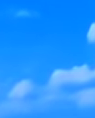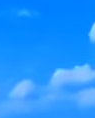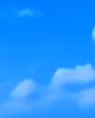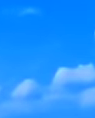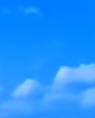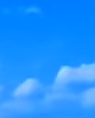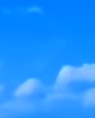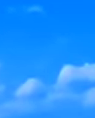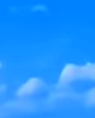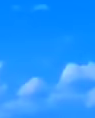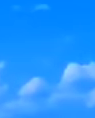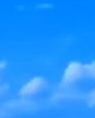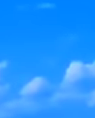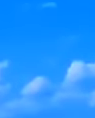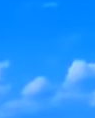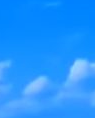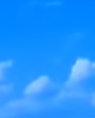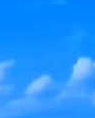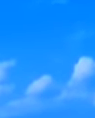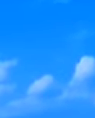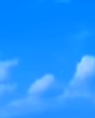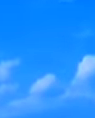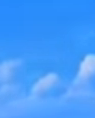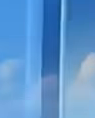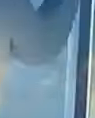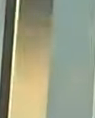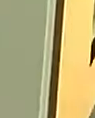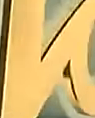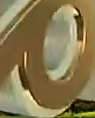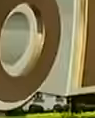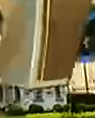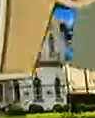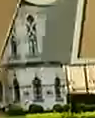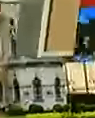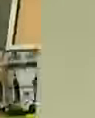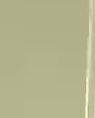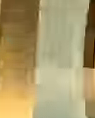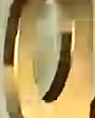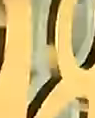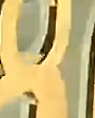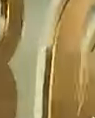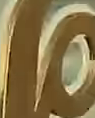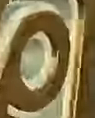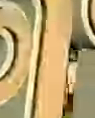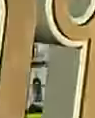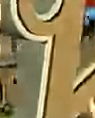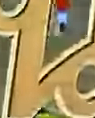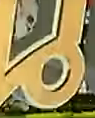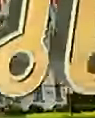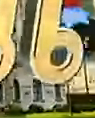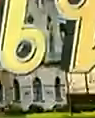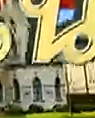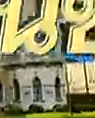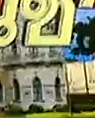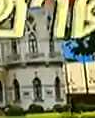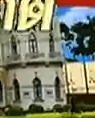หายจะอยู่เคียงข้างดังลมที่คอยพัดปัดเป่าพายุ